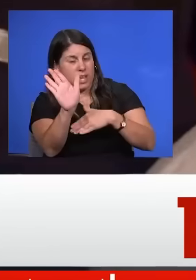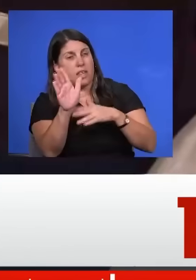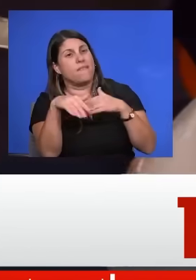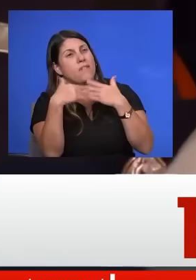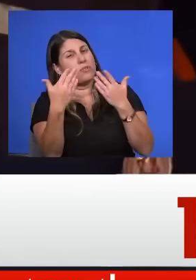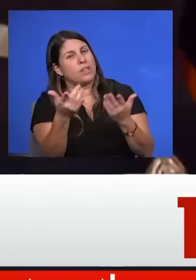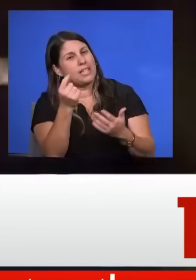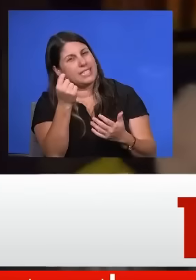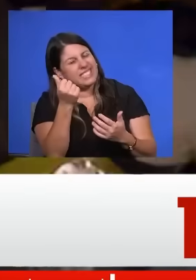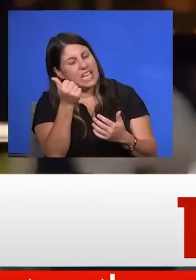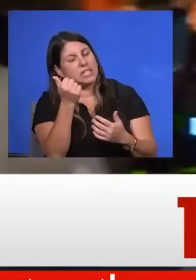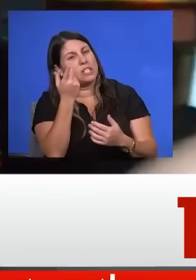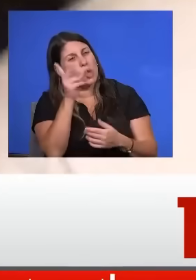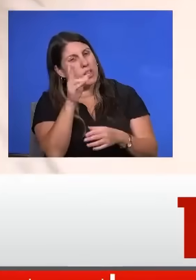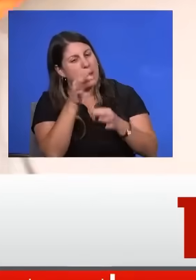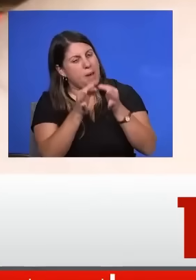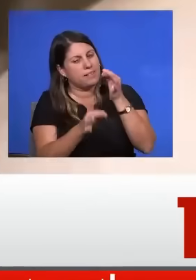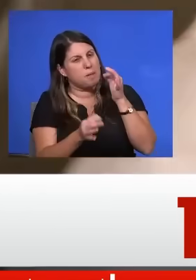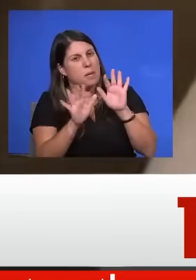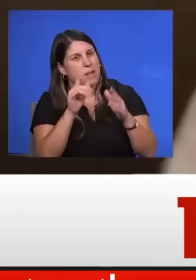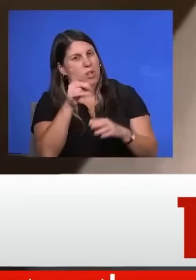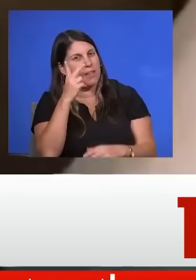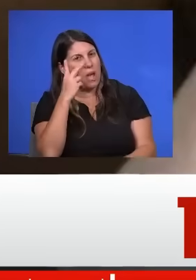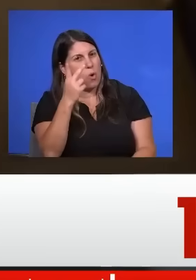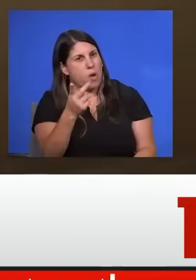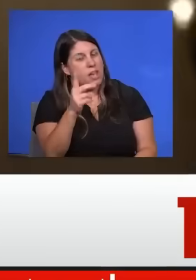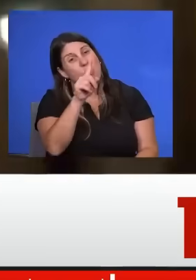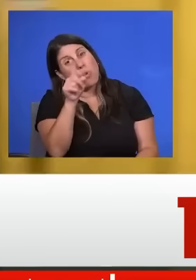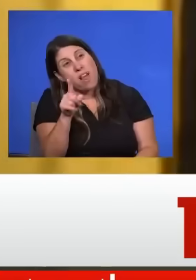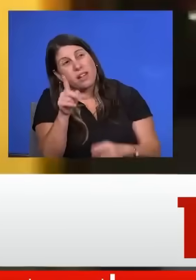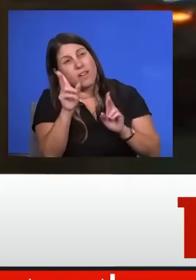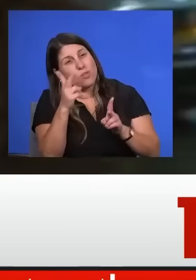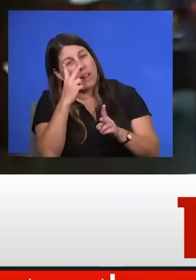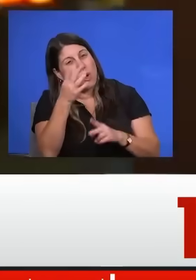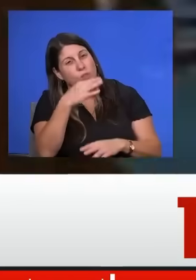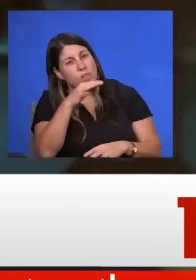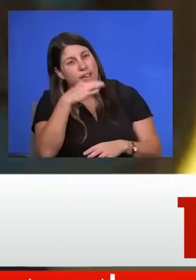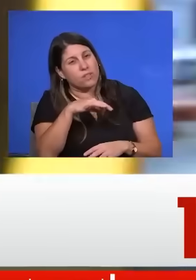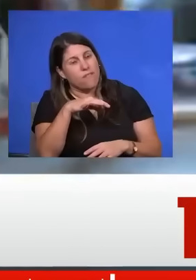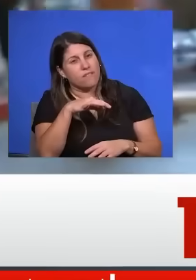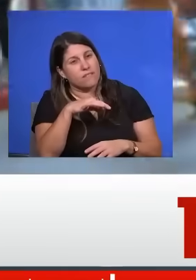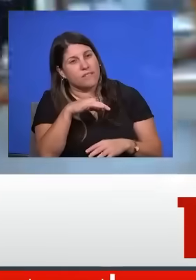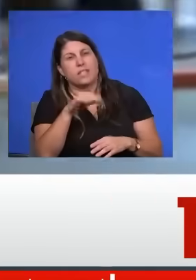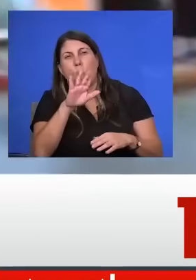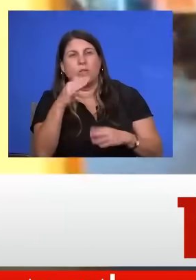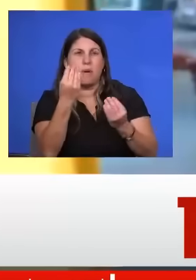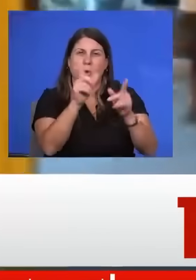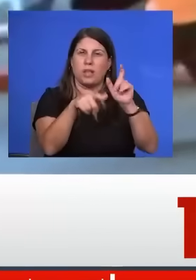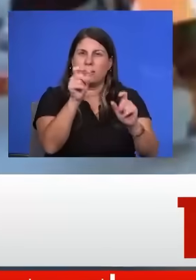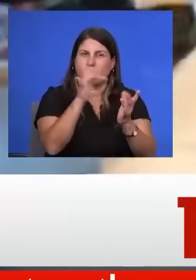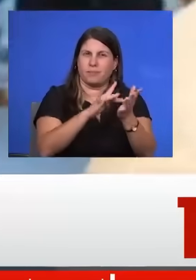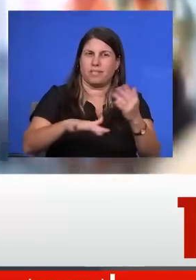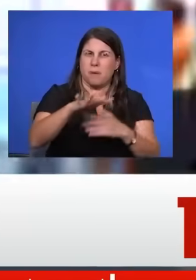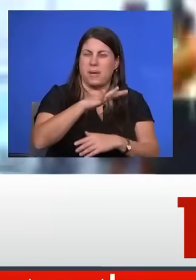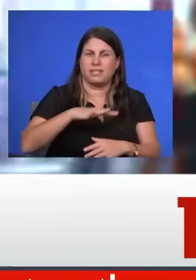יותר פרטים על מה שאתה רואה, אולי מבחוץ אפשר יהיה לראות טוב יותר, חוץ מהרבה אנשים שמתקהלים באזור, מיד